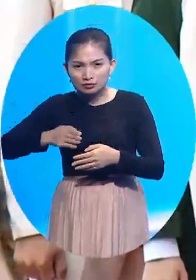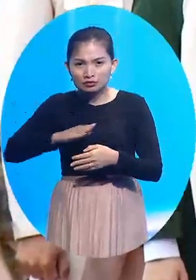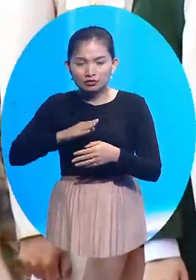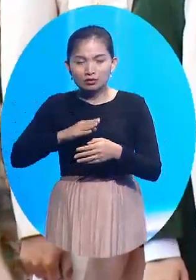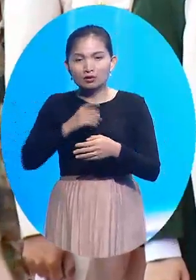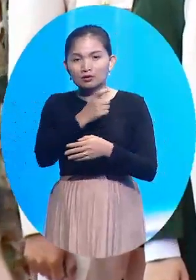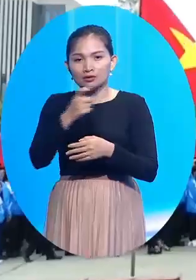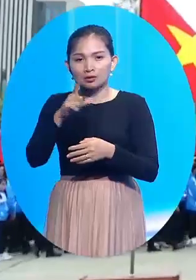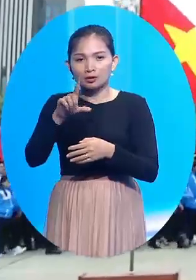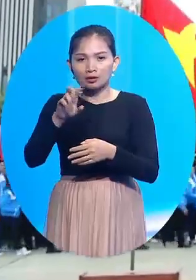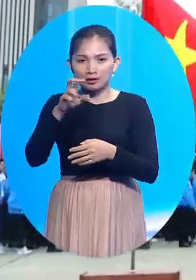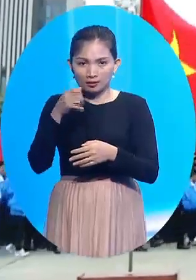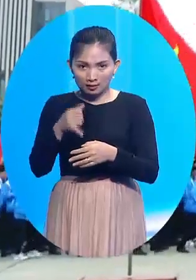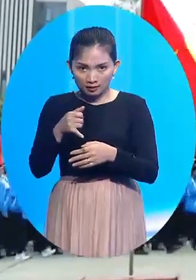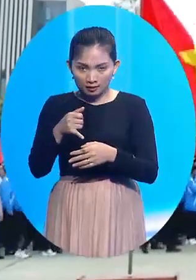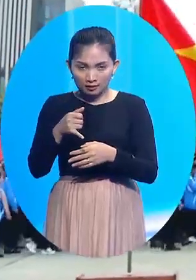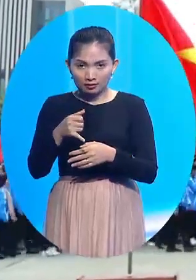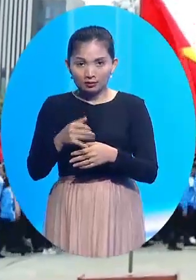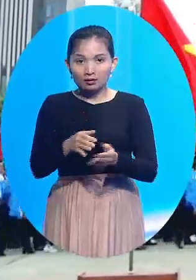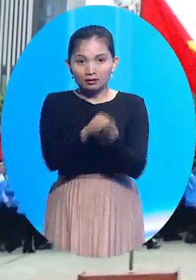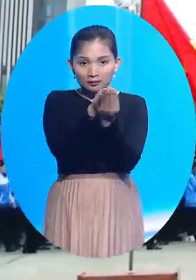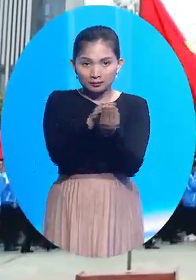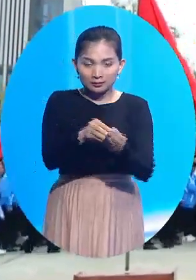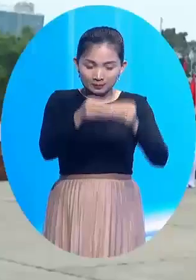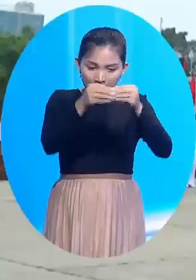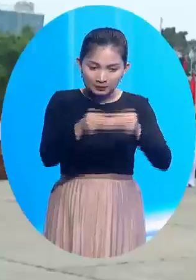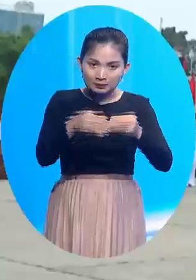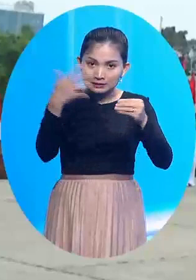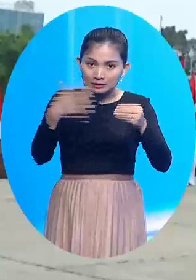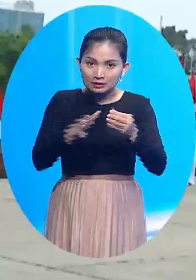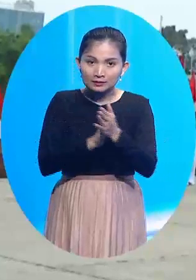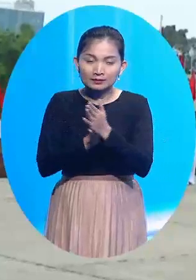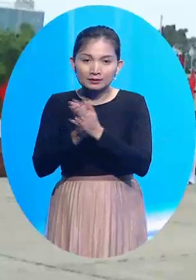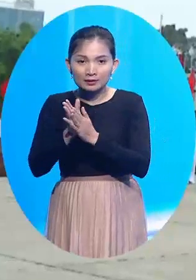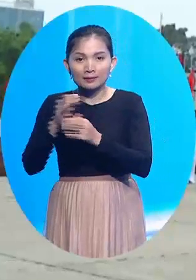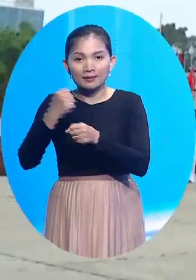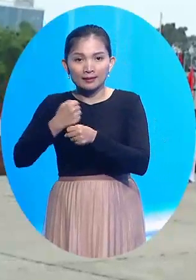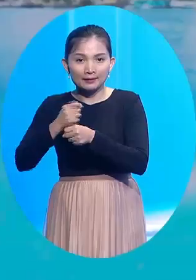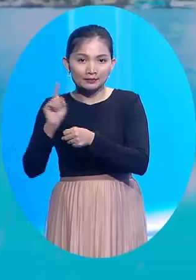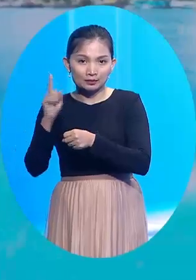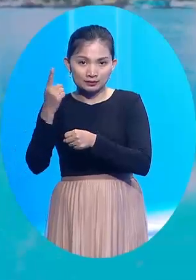sửa đổi bổ sung. Ngay sau lễ viếng lăng, Đại hội đoàn bắt đầu phiên làm việc đầu tiên